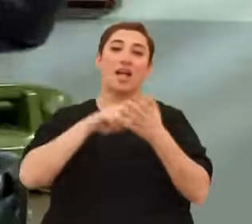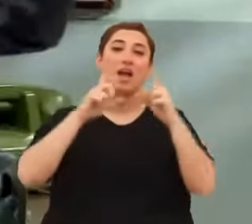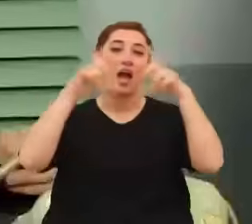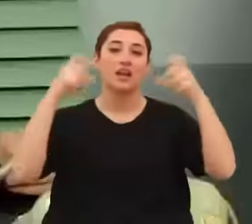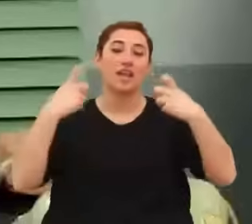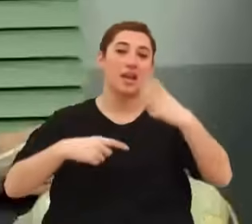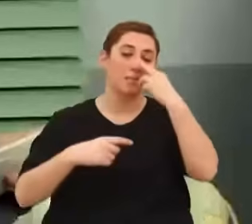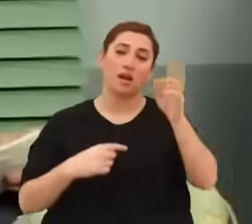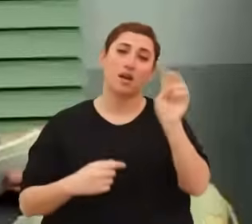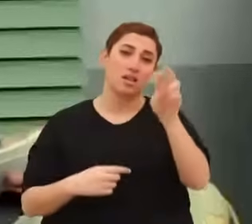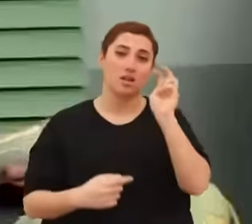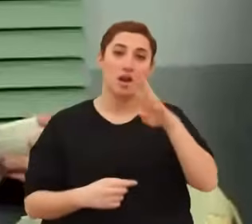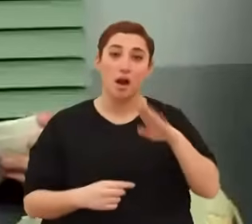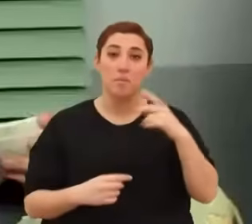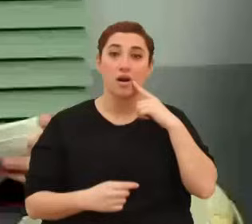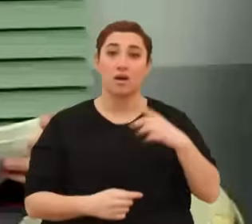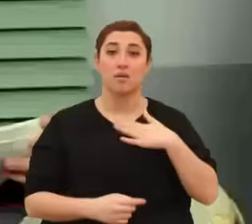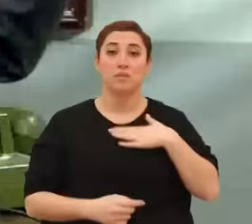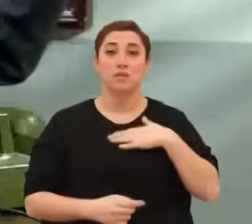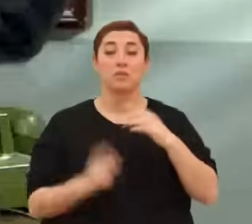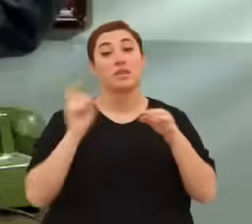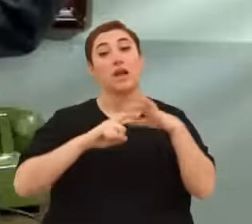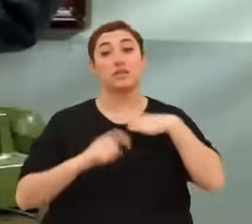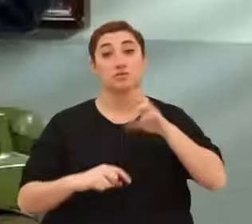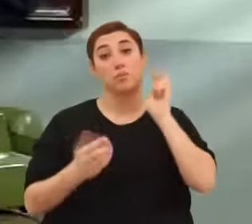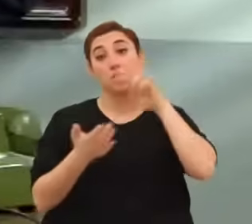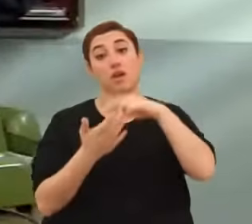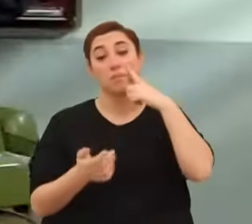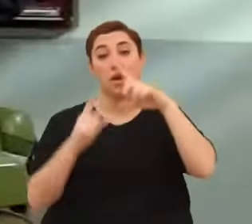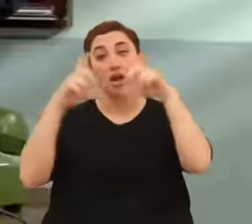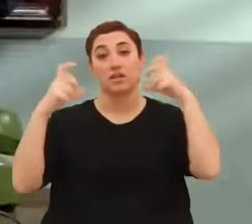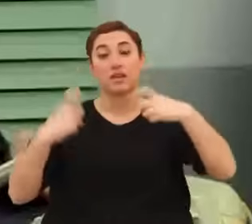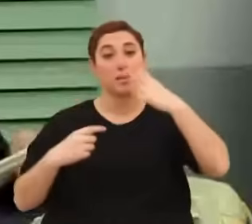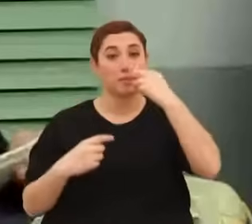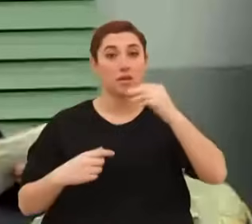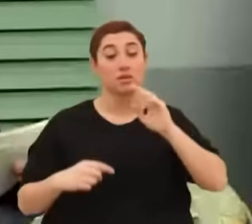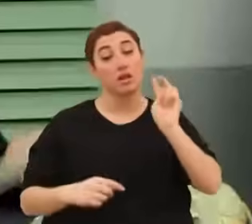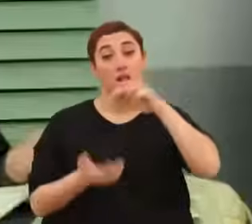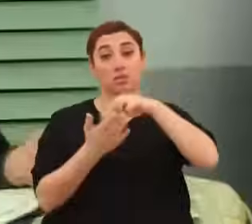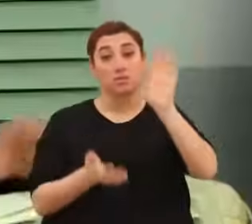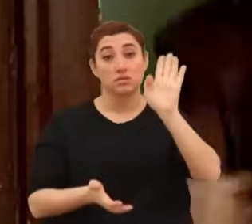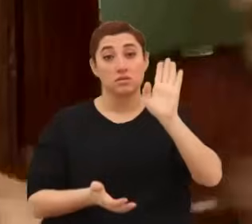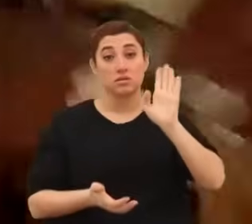ben. Kalk. Ama abi. Kalk. Tayin isteyeceğim bak. Kalk kendi arteye ben. Şey ben. Kalk.